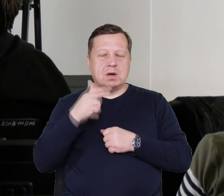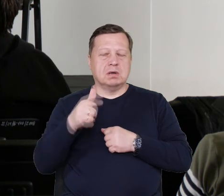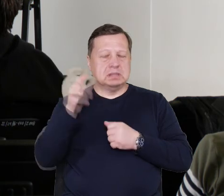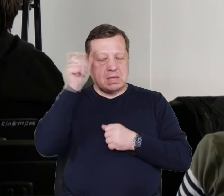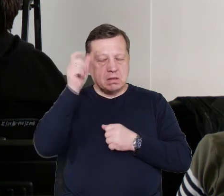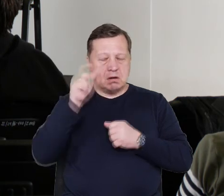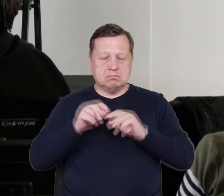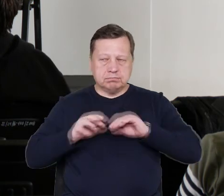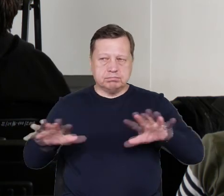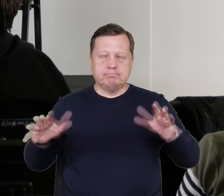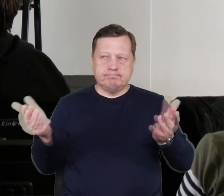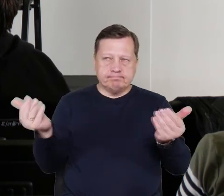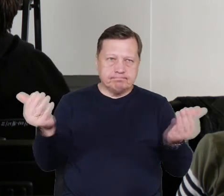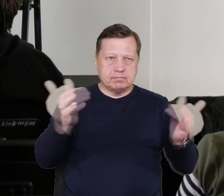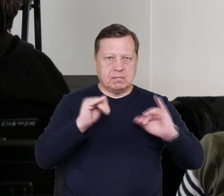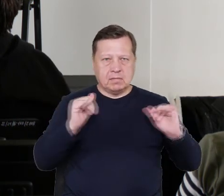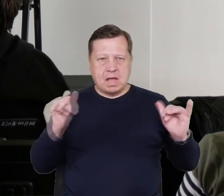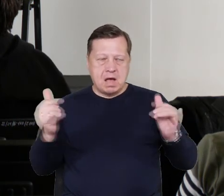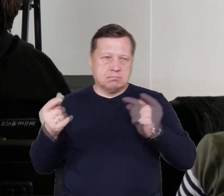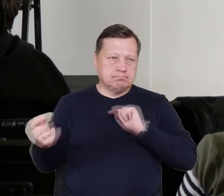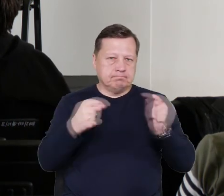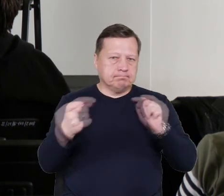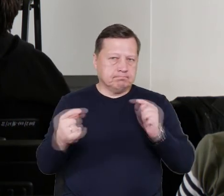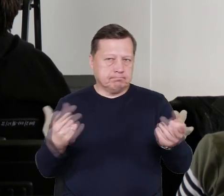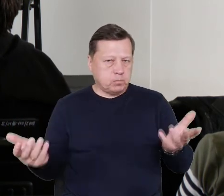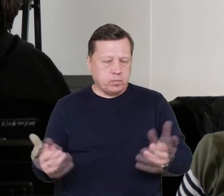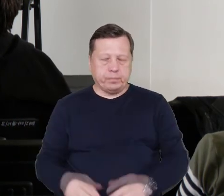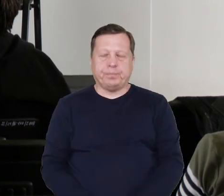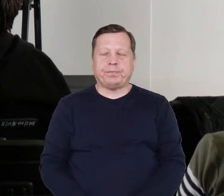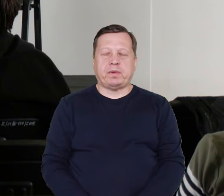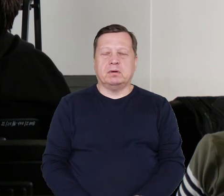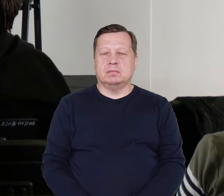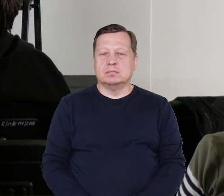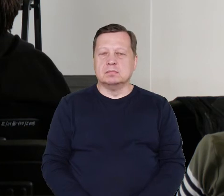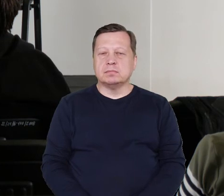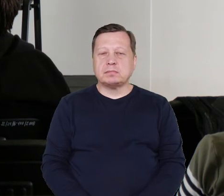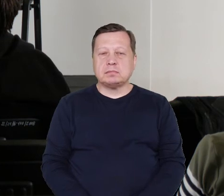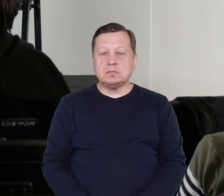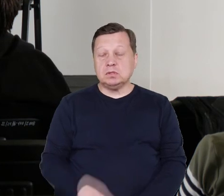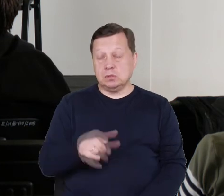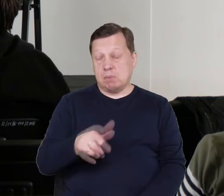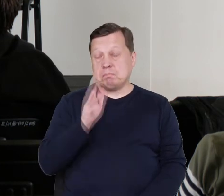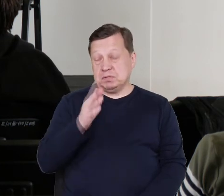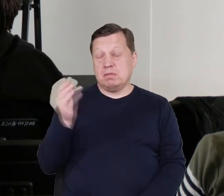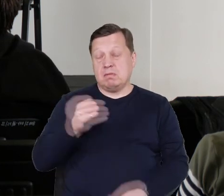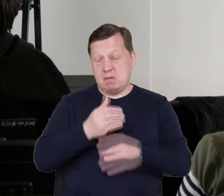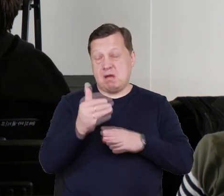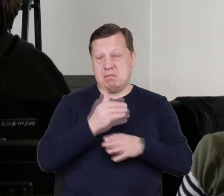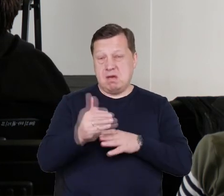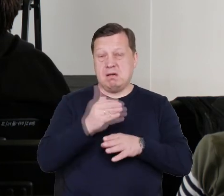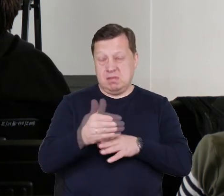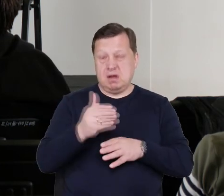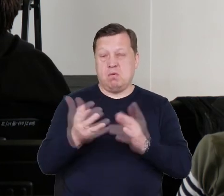spojrzenia na to w jaki sposób my chcemy sobie z tym poradzić I to jest też zagadnienie którym będziemy się coraz częściej mierzyć